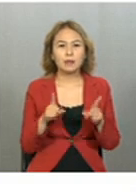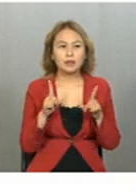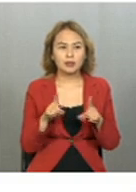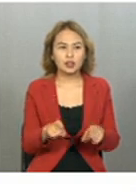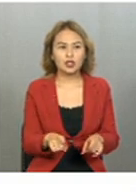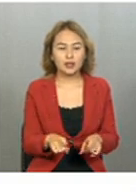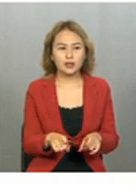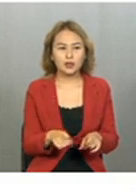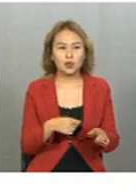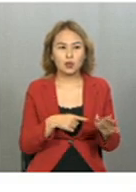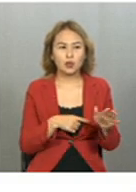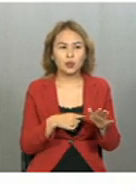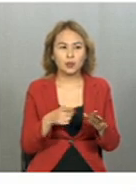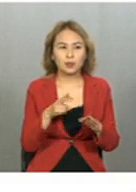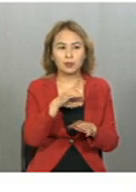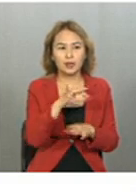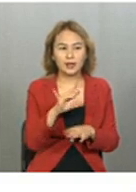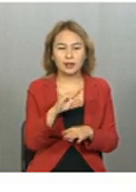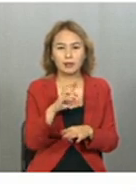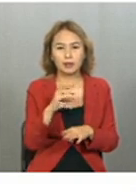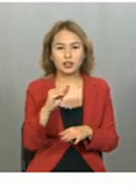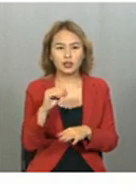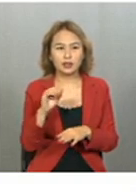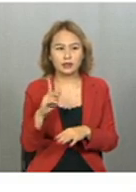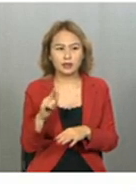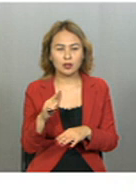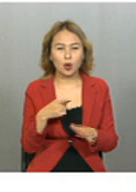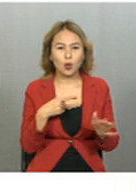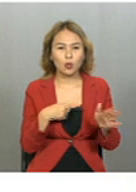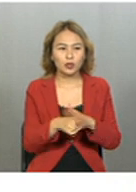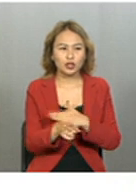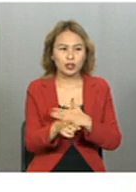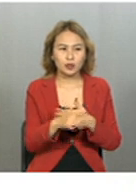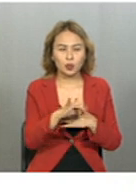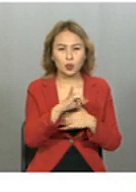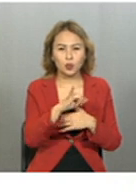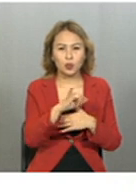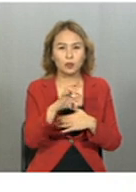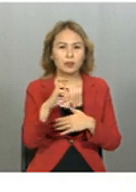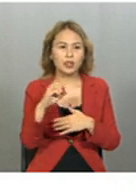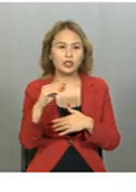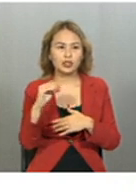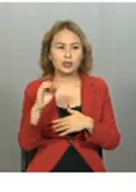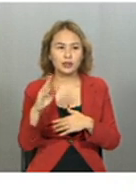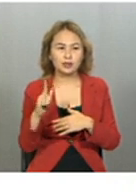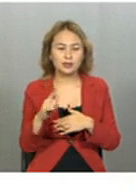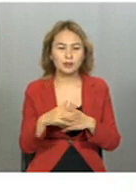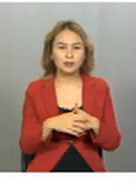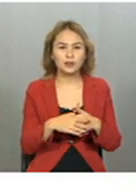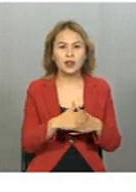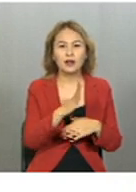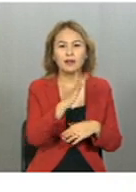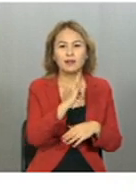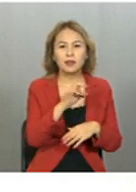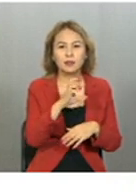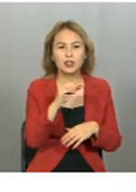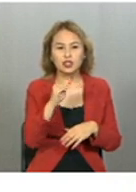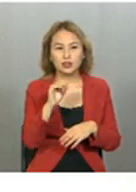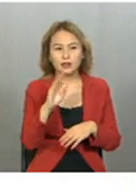Прибежать, приставка «при». Убежать, приставка «у». В слове